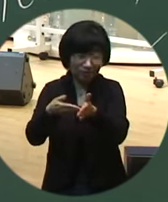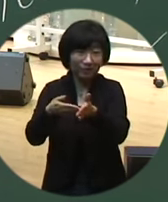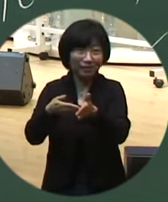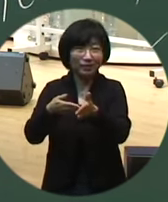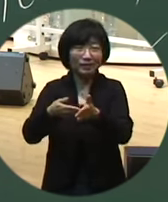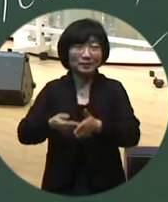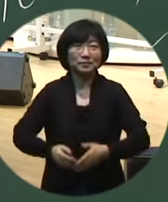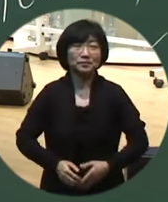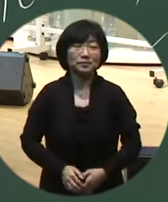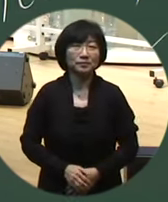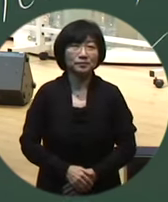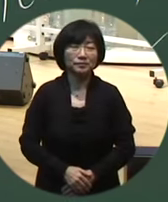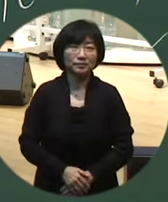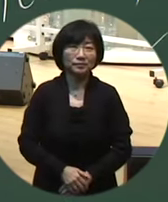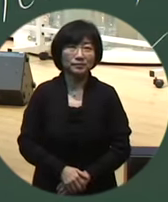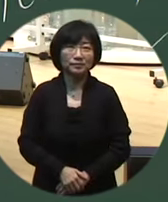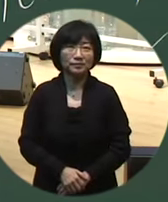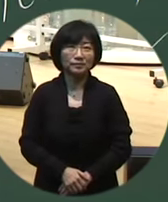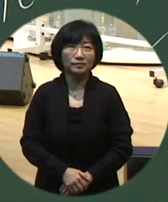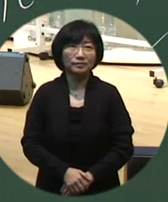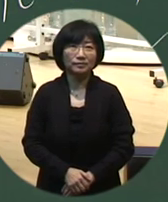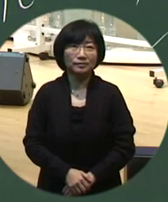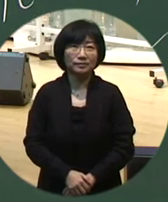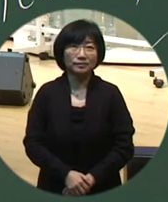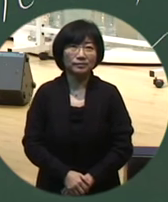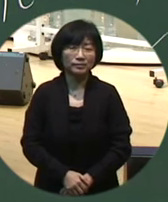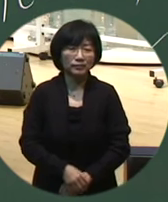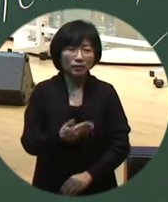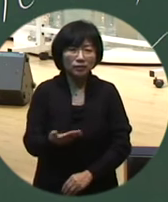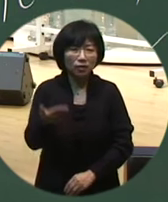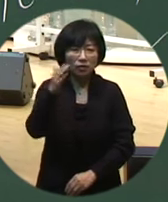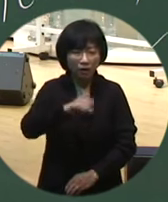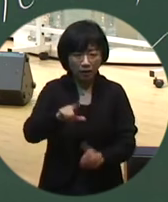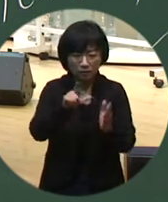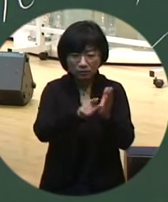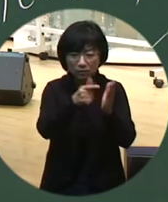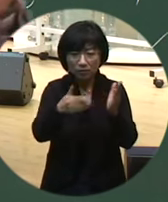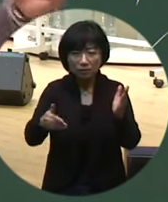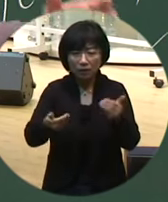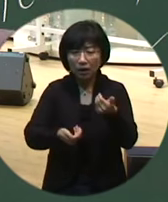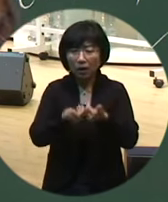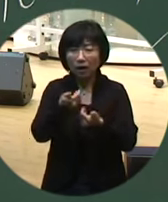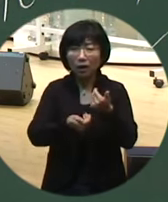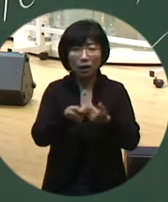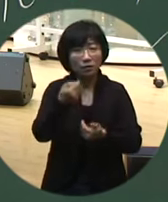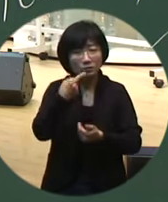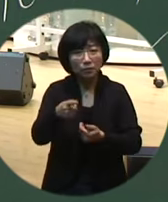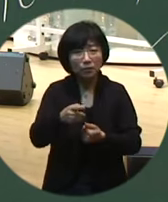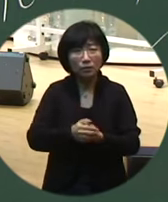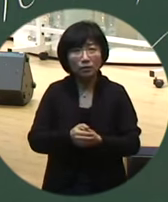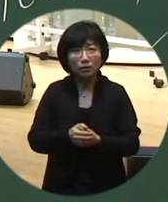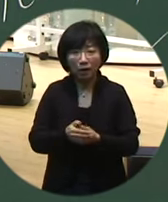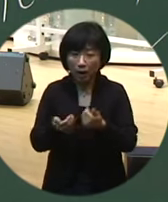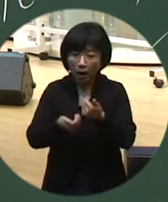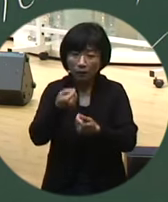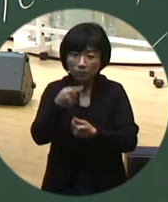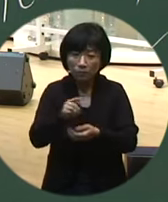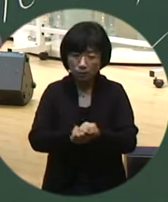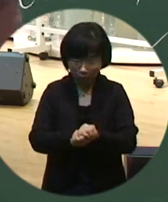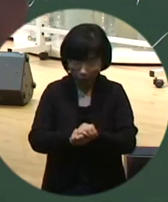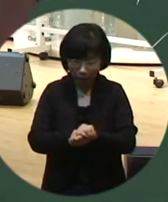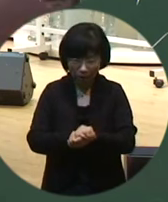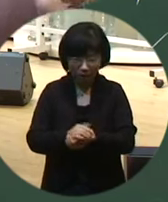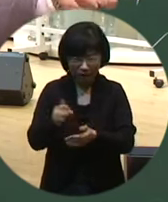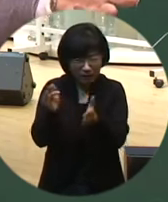because you don't believe in Jesus. So we hear those words and we believe in Jesus. 뭐가 갈등이죠? Then what's the conflict? 예수 안 믿어서 그렇게 돼서 내가 예수 믿었으면 이제